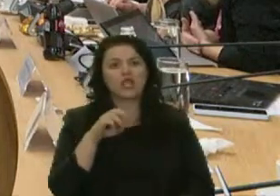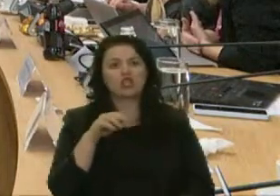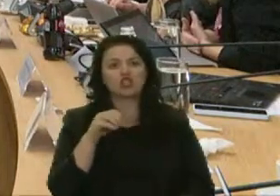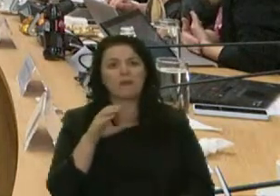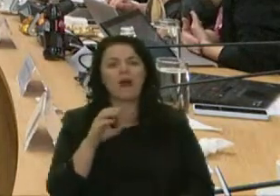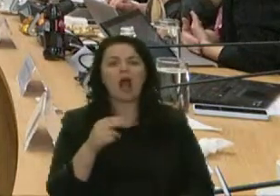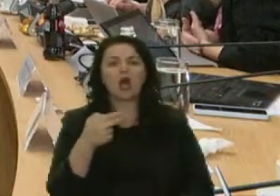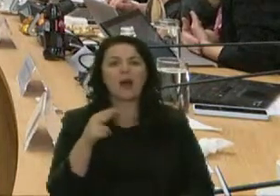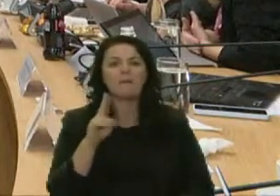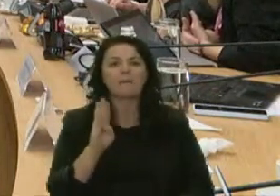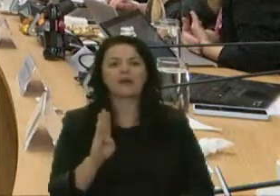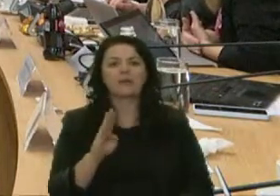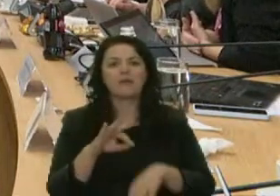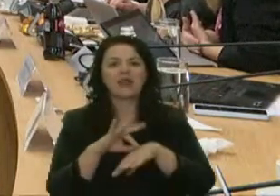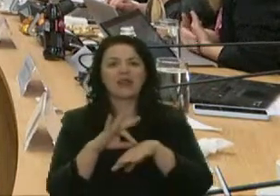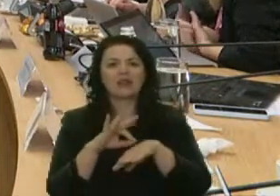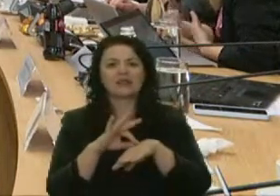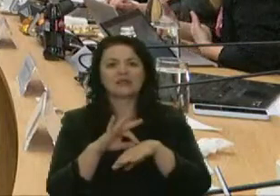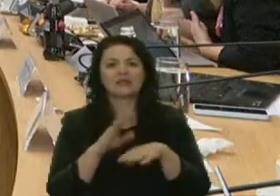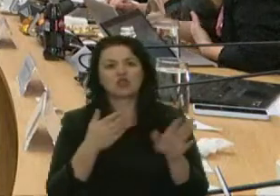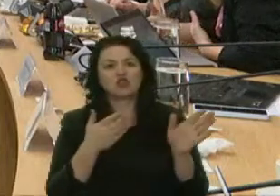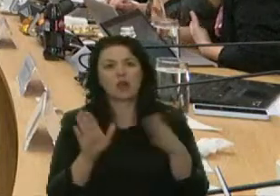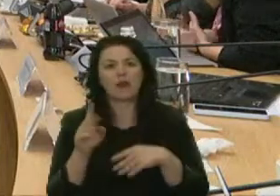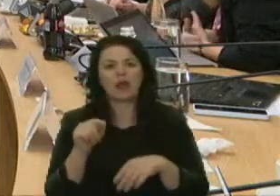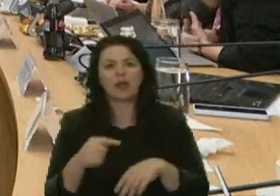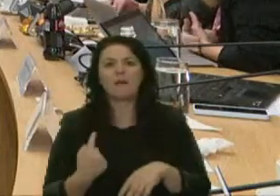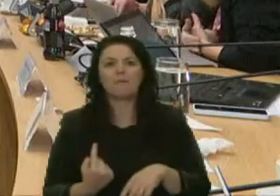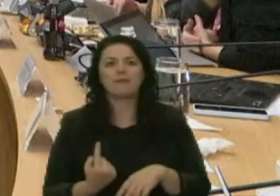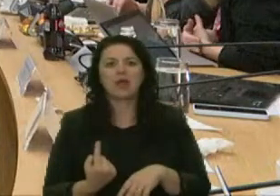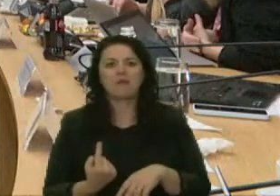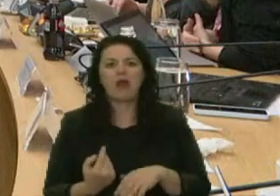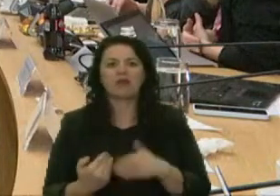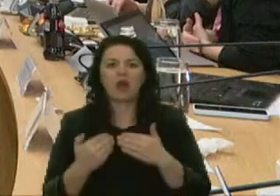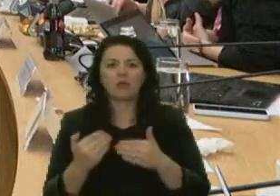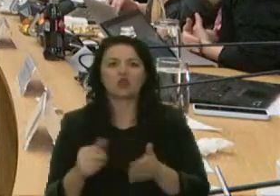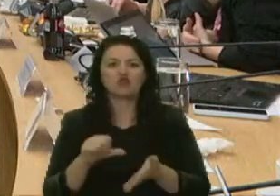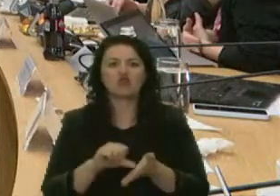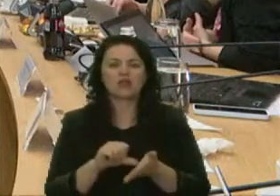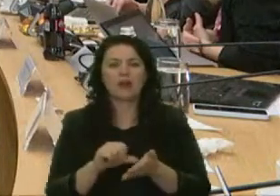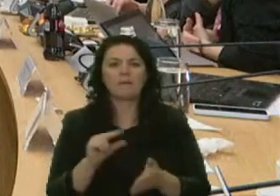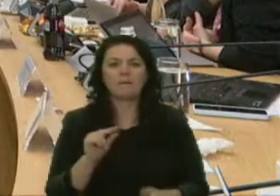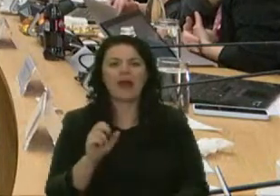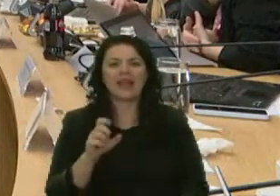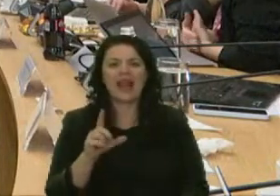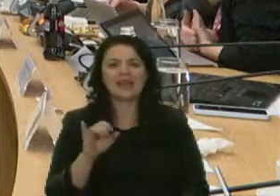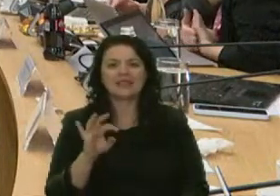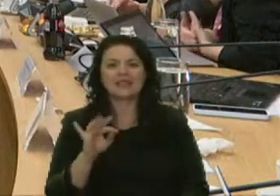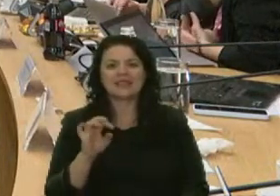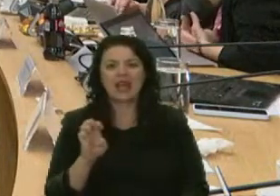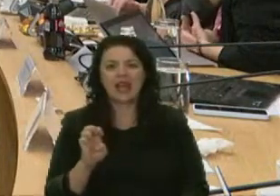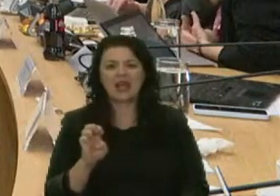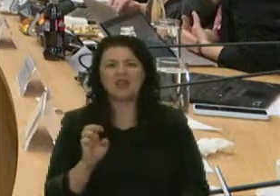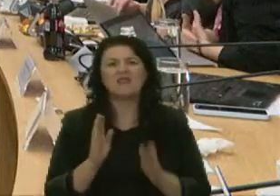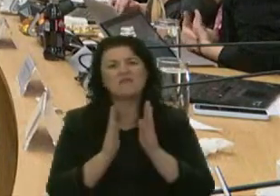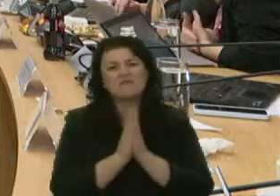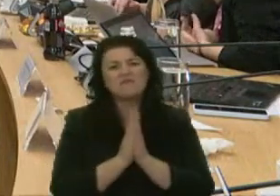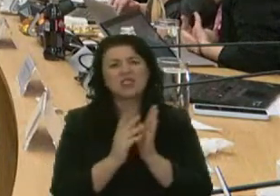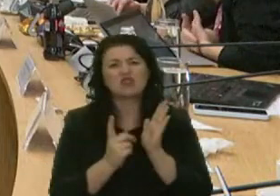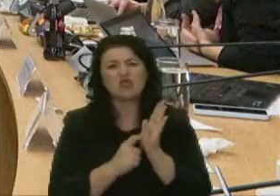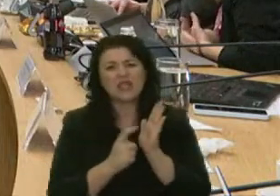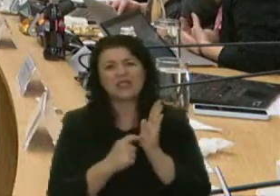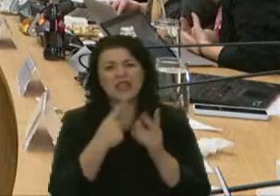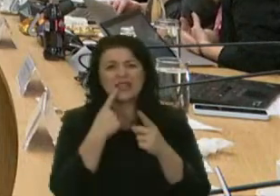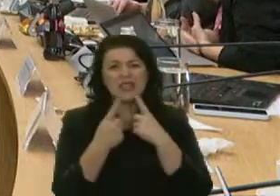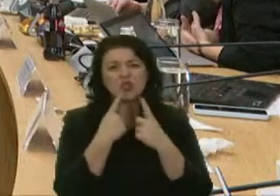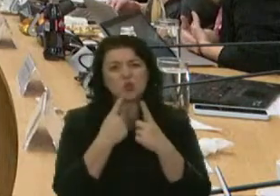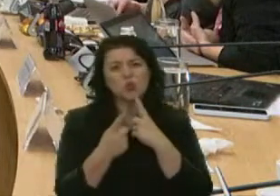medical și să începem în această primă etapă cu acest centru de paliație pe care chiar Vă cer să l discutăm